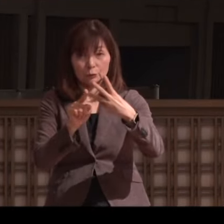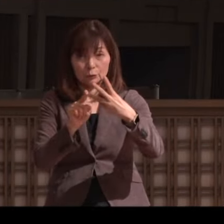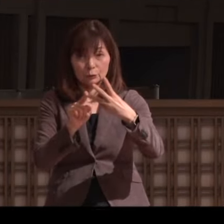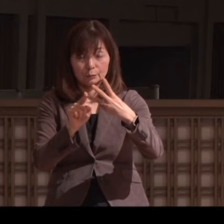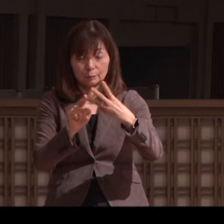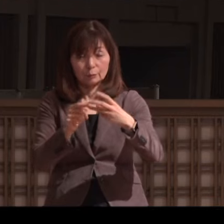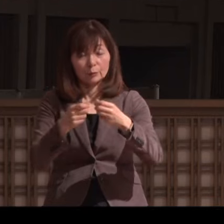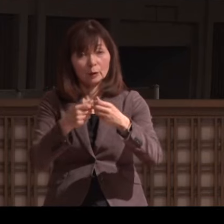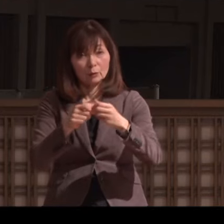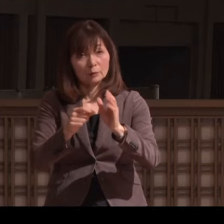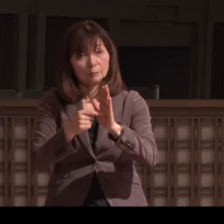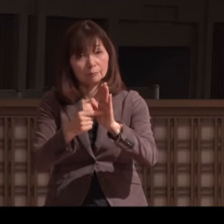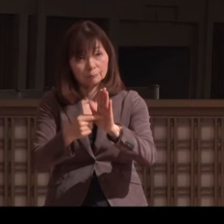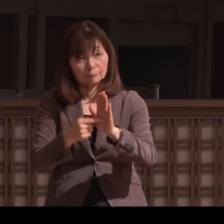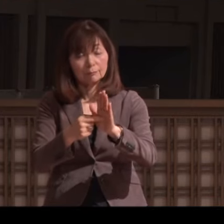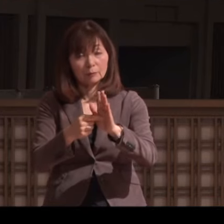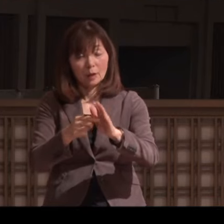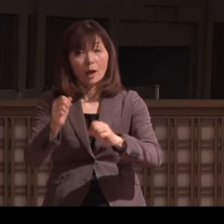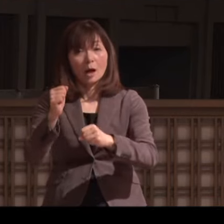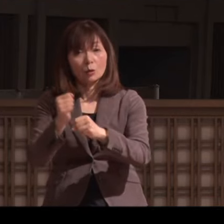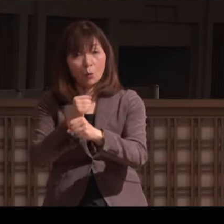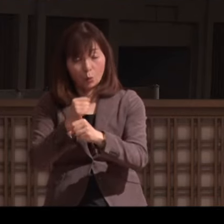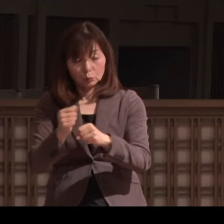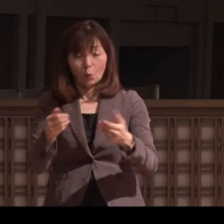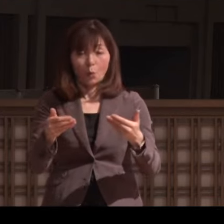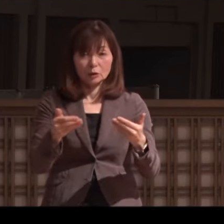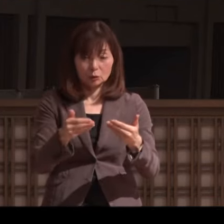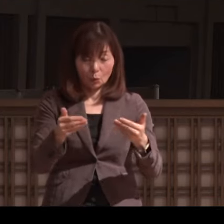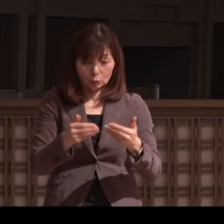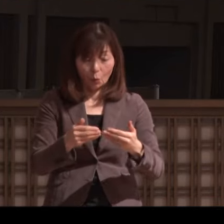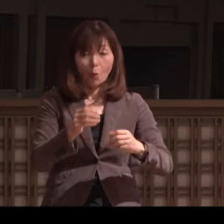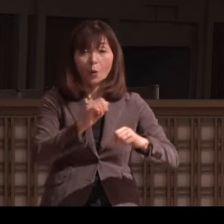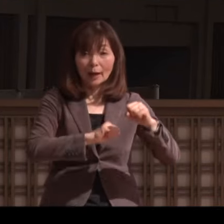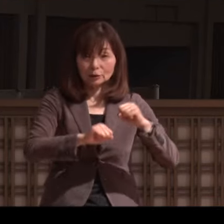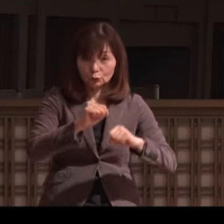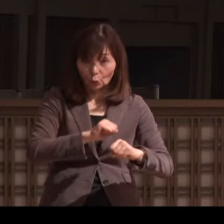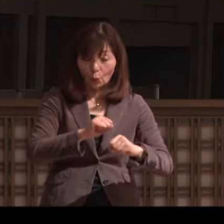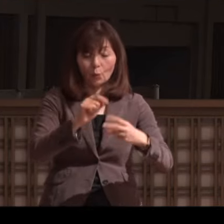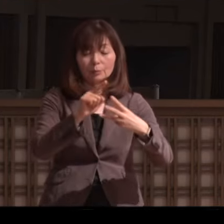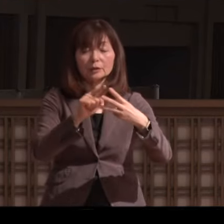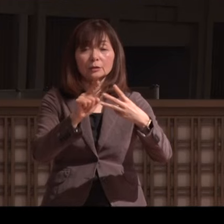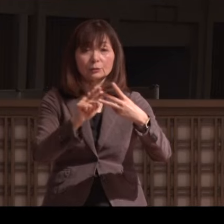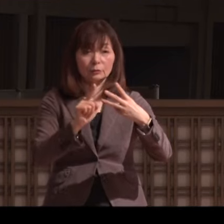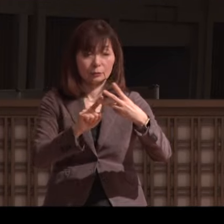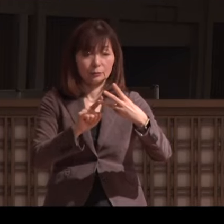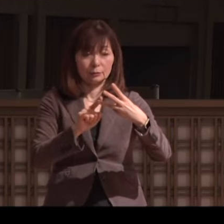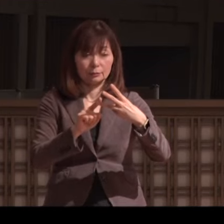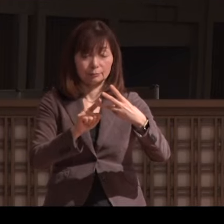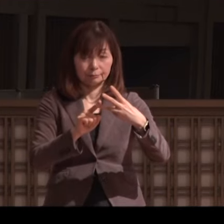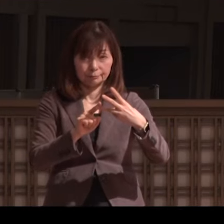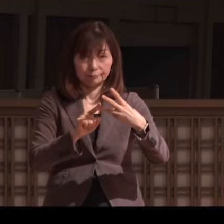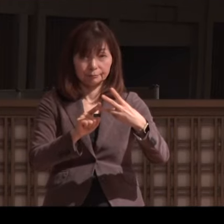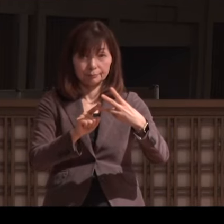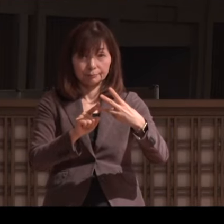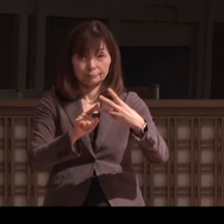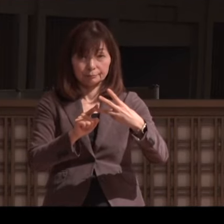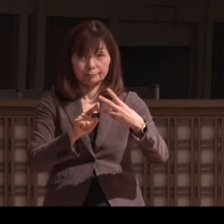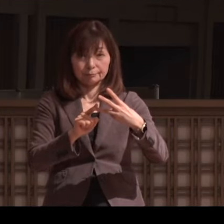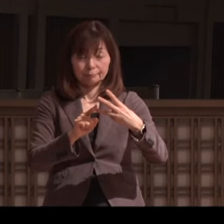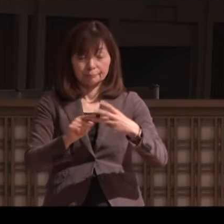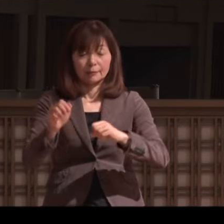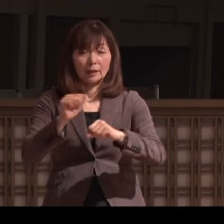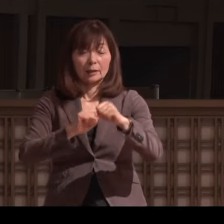知られてる役で言うと労働と仕事と活動っていう3つなんですま活動的生活の中に活動が入ってるっていうちょっと